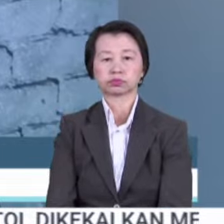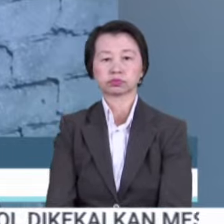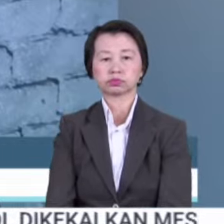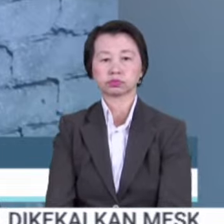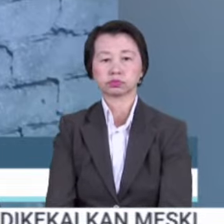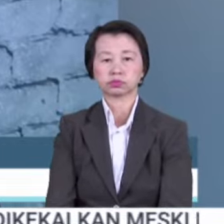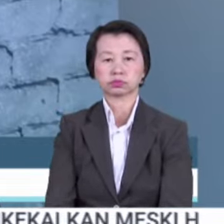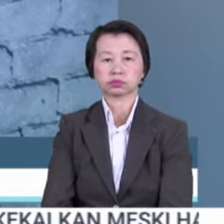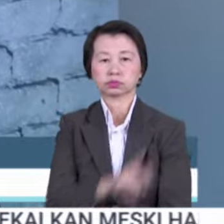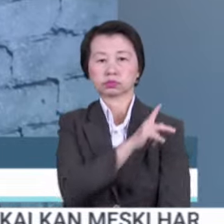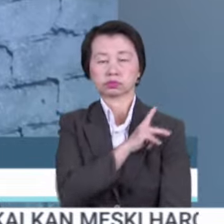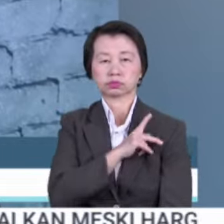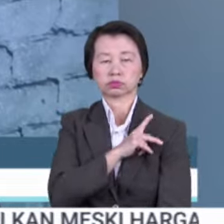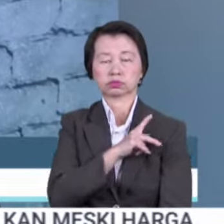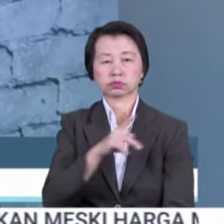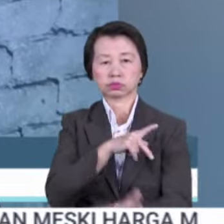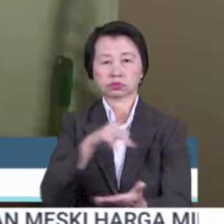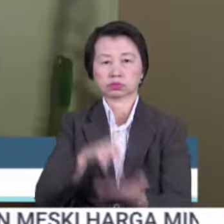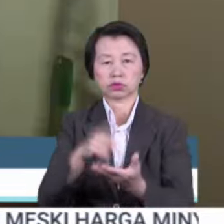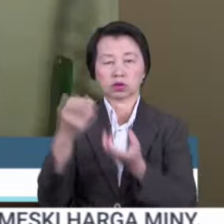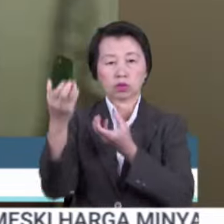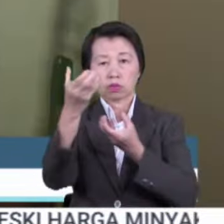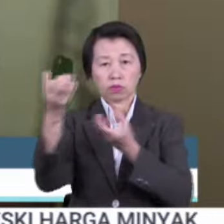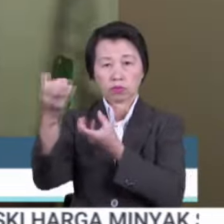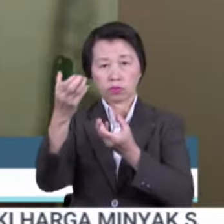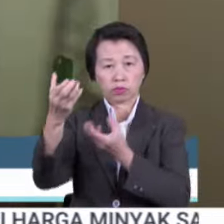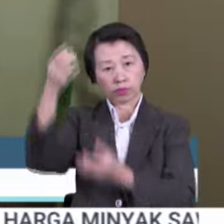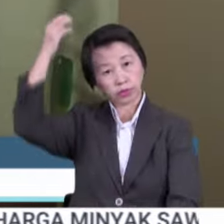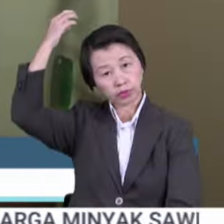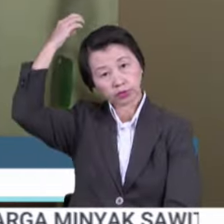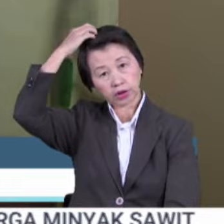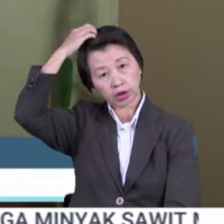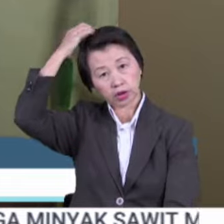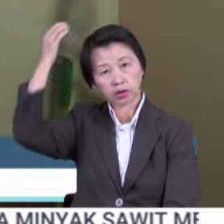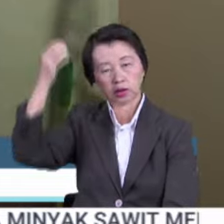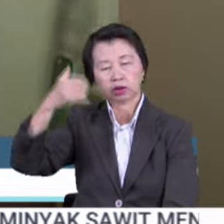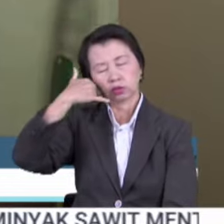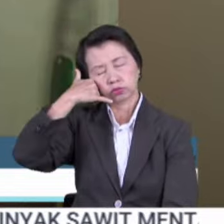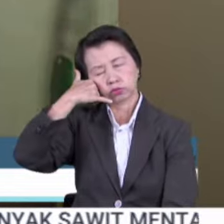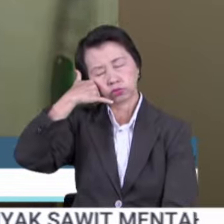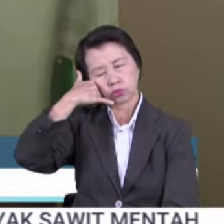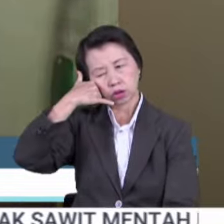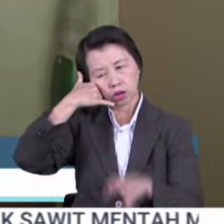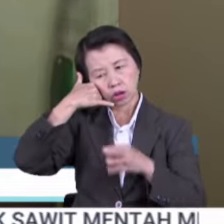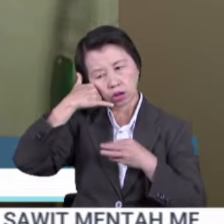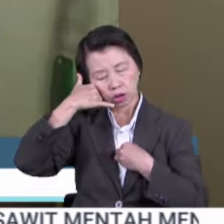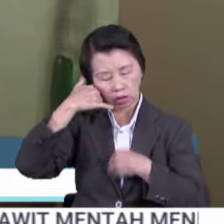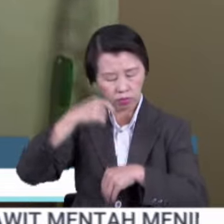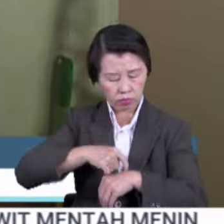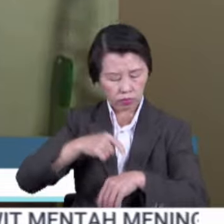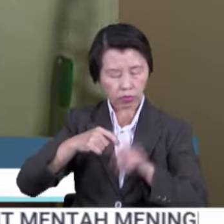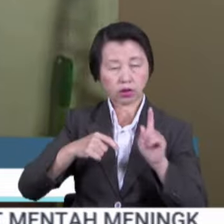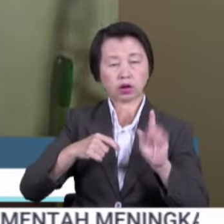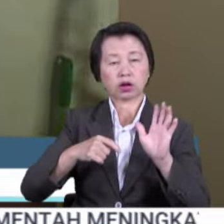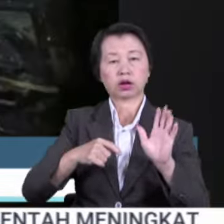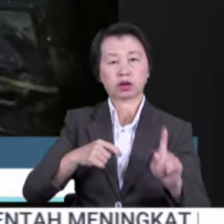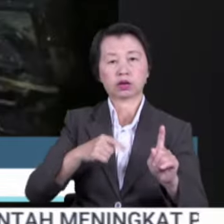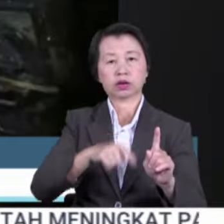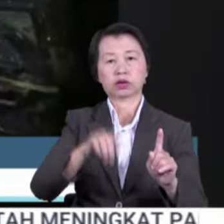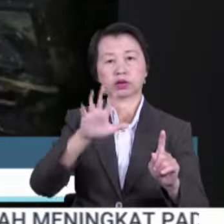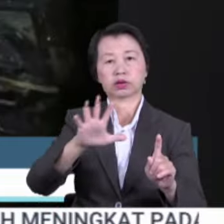menurut gedung pusat gerakan operasi Bombe selango Zulfikar Java panggilan kecemasan diterima pukul 13.50